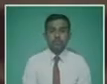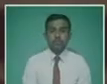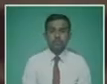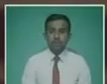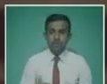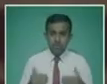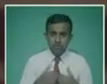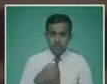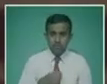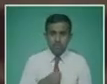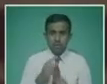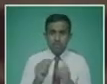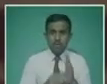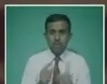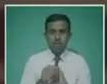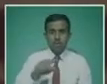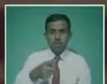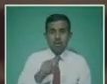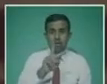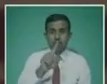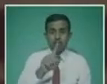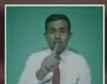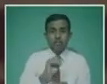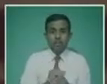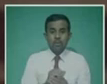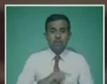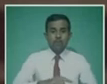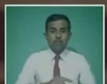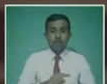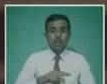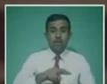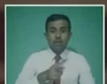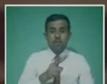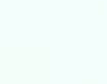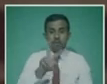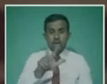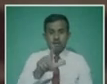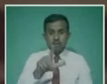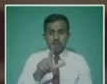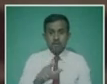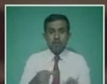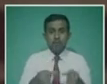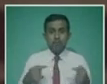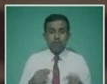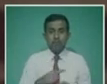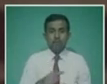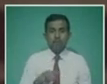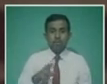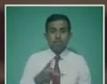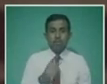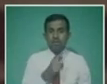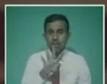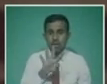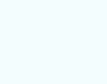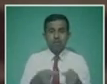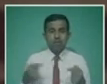අපිට ආණ්ඩු පක්ෂයේ මන්ත්‍රීවරුන් 121 දෙනාටම තියෙන විනාඩි 257 ගරු කතානායකතුමනි. විපක්ෂයට විනාඩි 314ක්